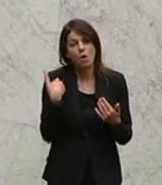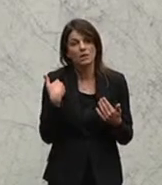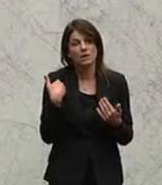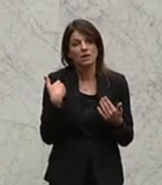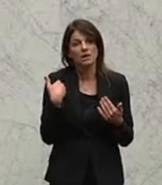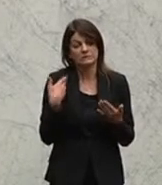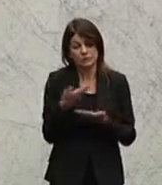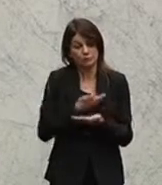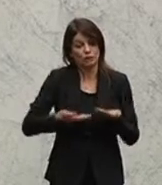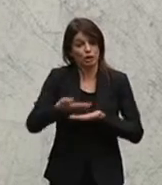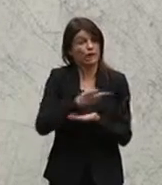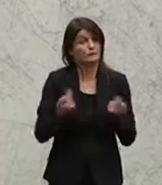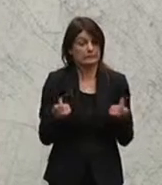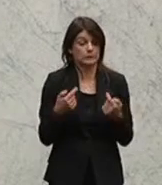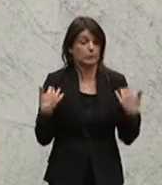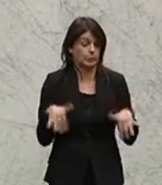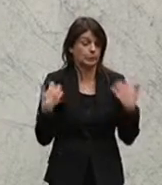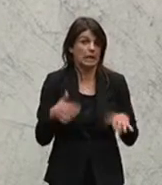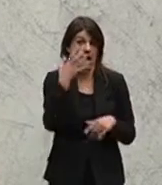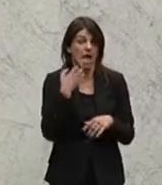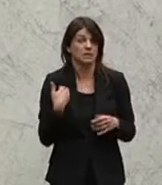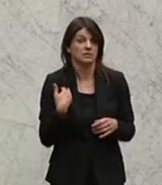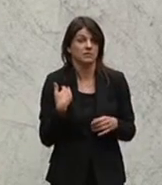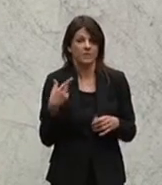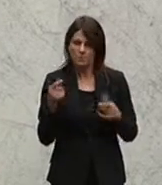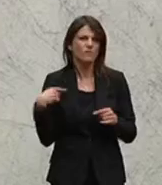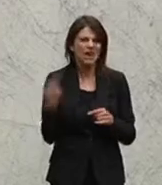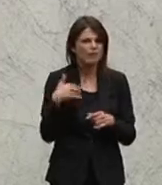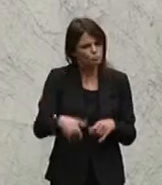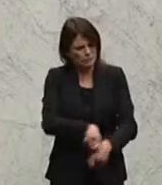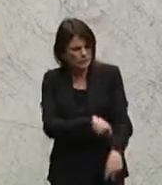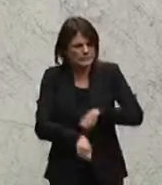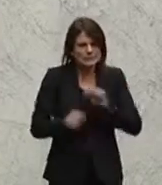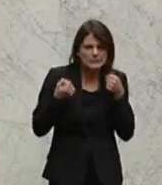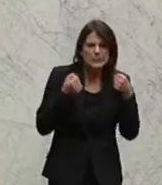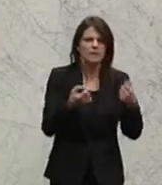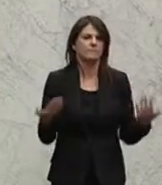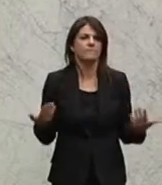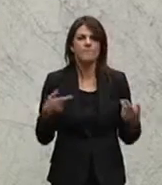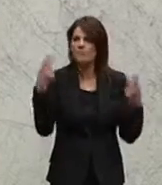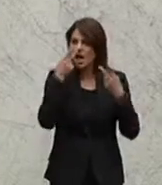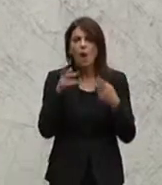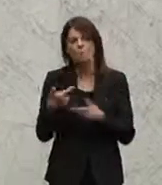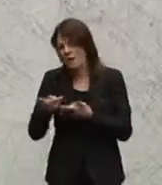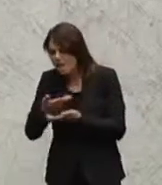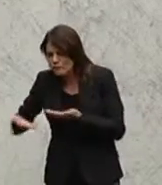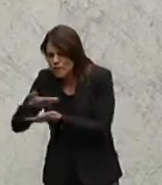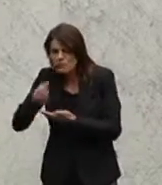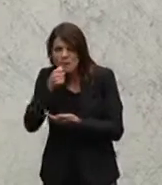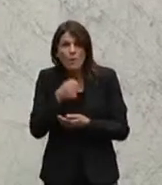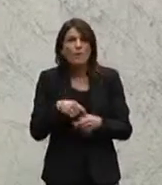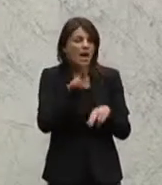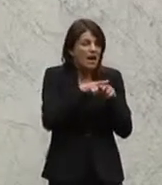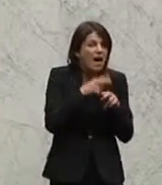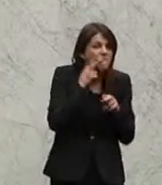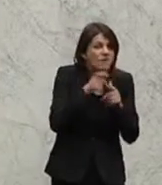Ich glaube, die wirtschaftliche Situation ist ernst genug, dass wir uns alle gemeinsam anstrengen, hier, egal von der Landwirtschaft, von den KMUs